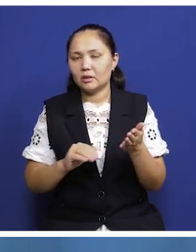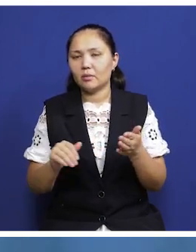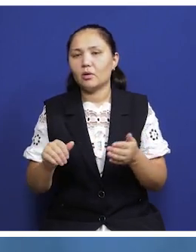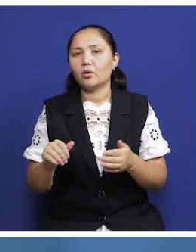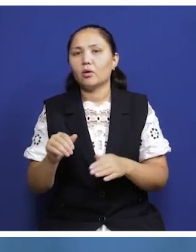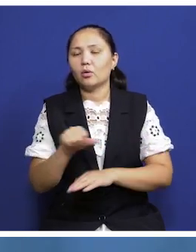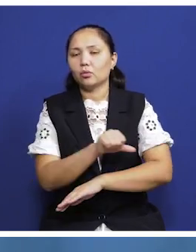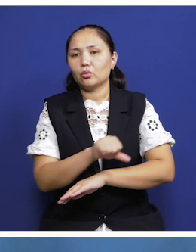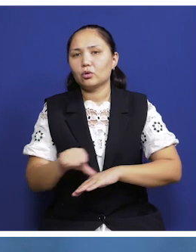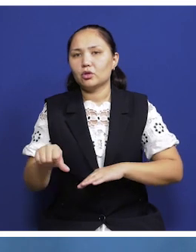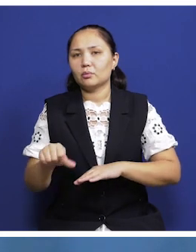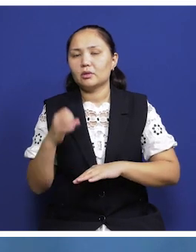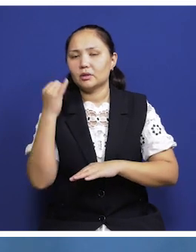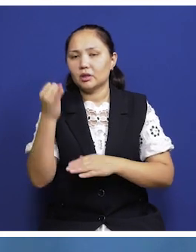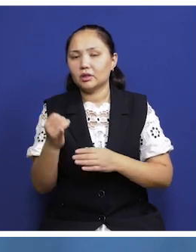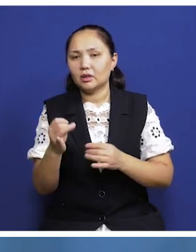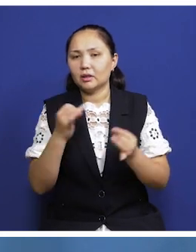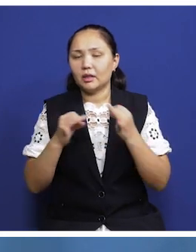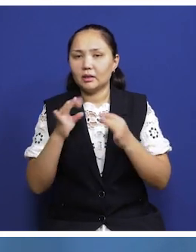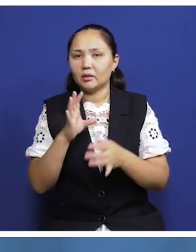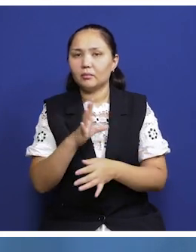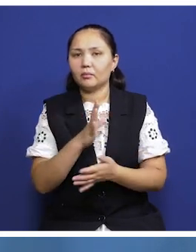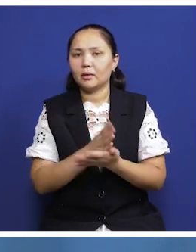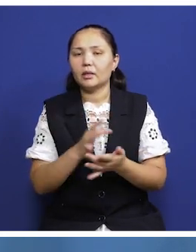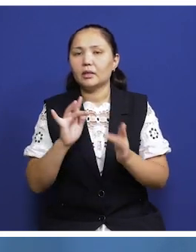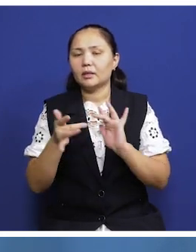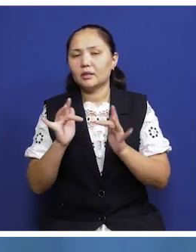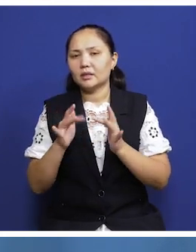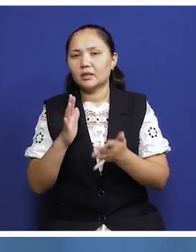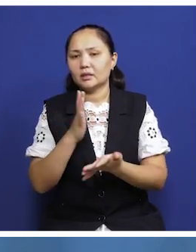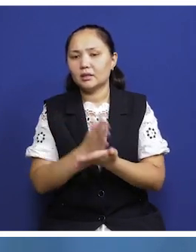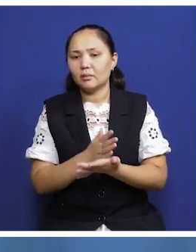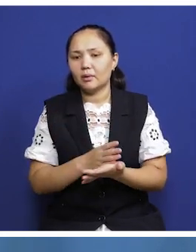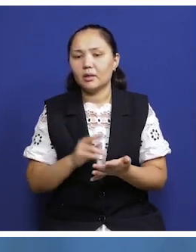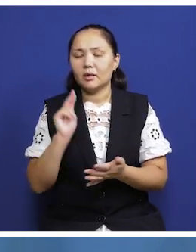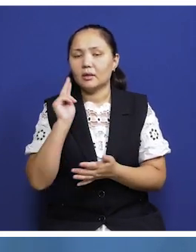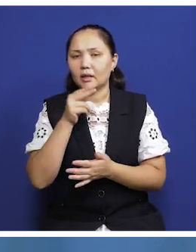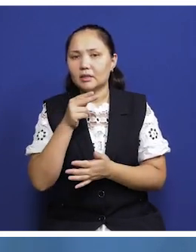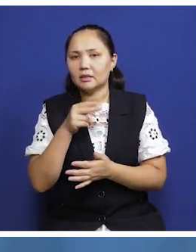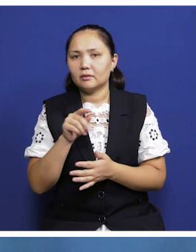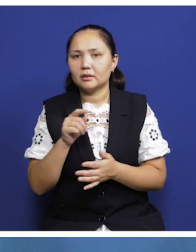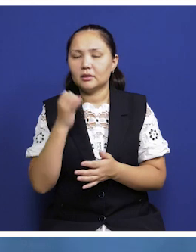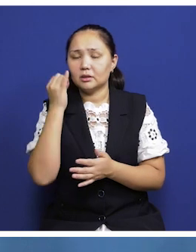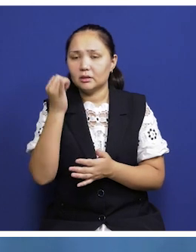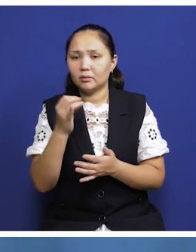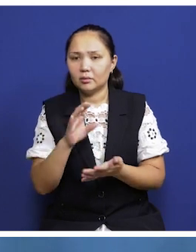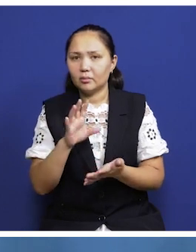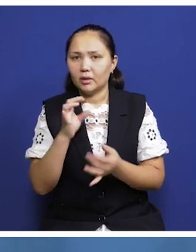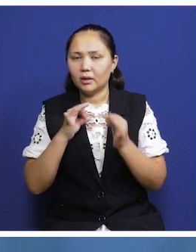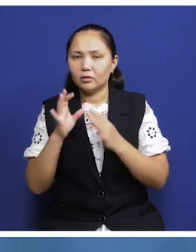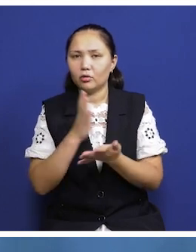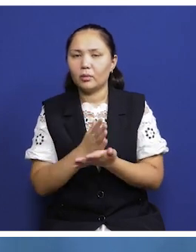нашар, сосын Фейсбукке жіберіп жатыр, Инстаграмға жазып жатыр, сапасы нашар деп. Сол себептен кейін осындай сұрап